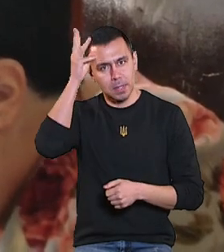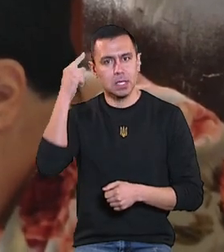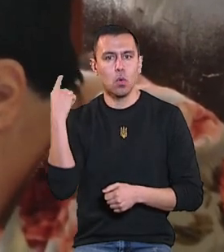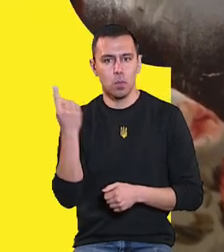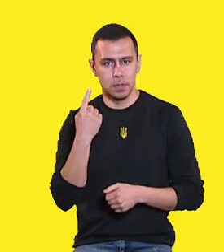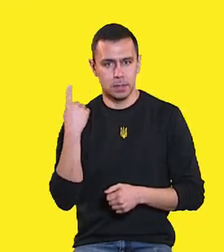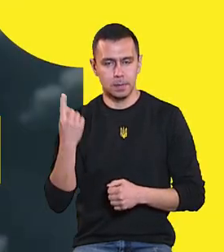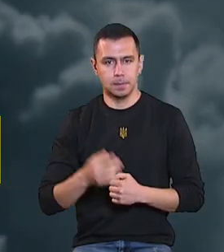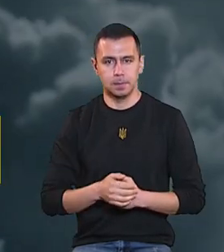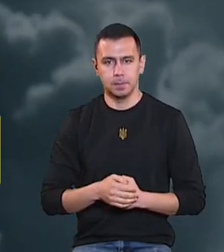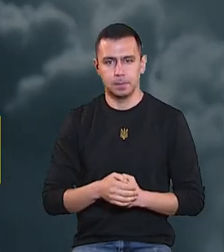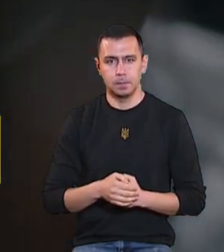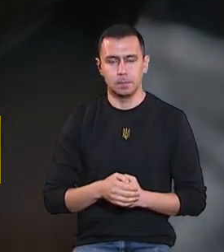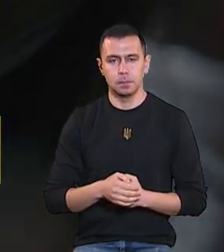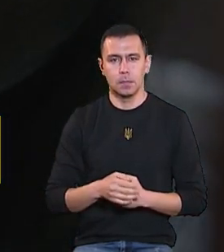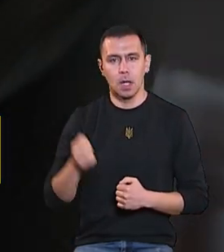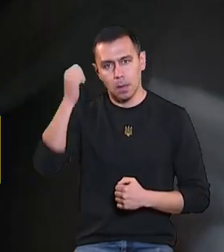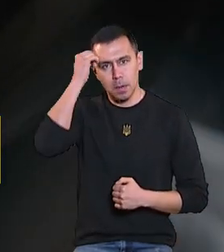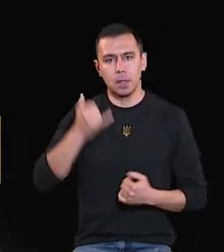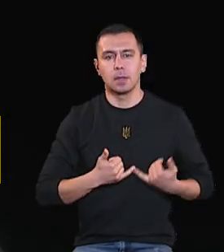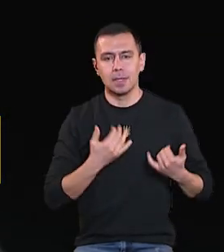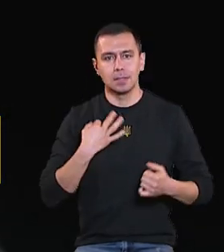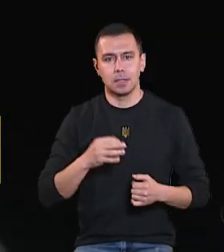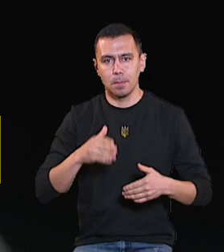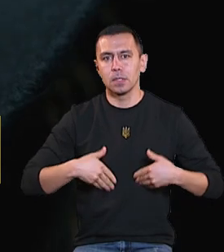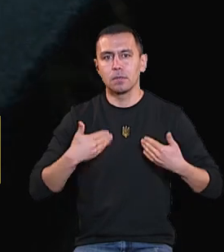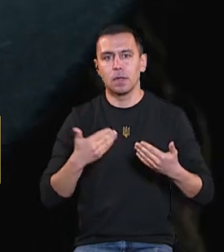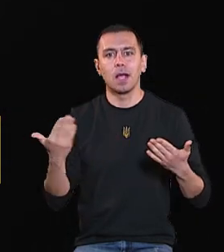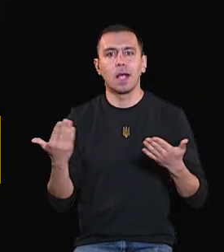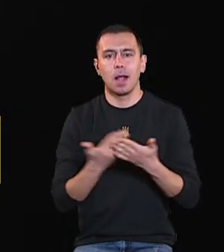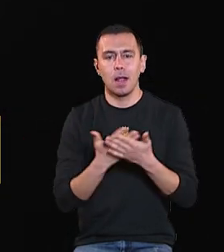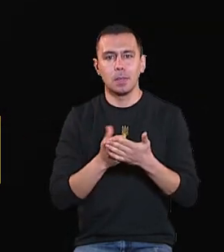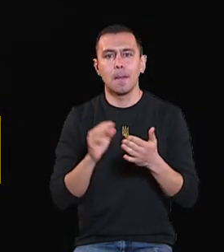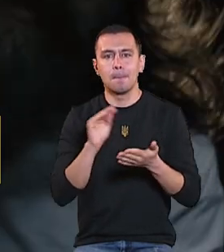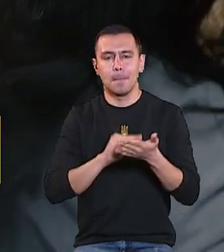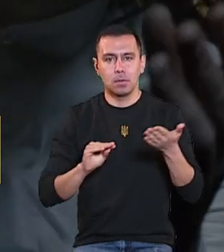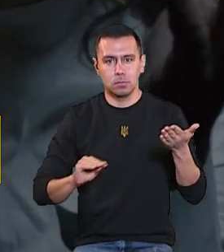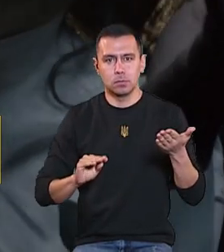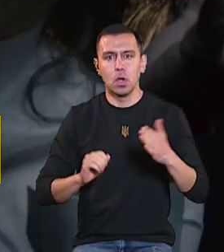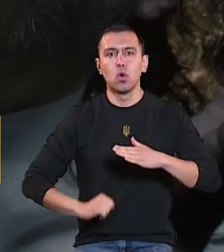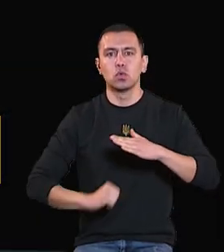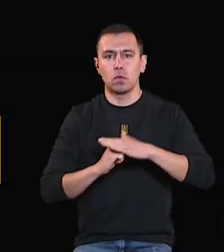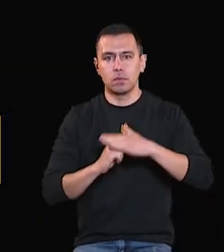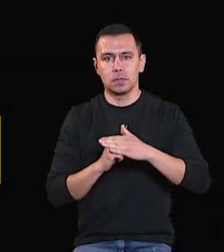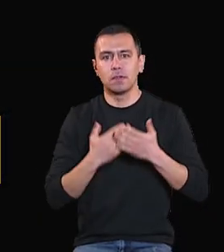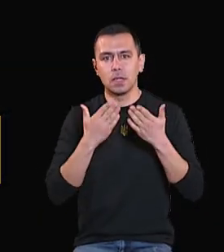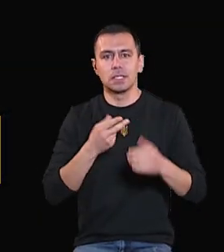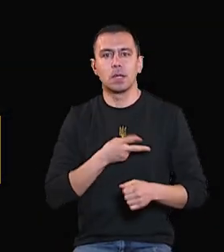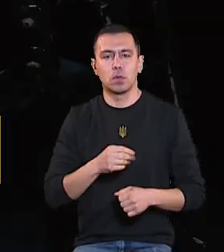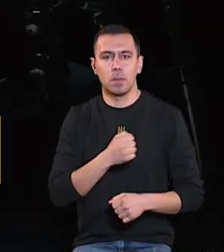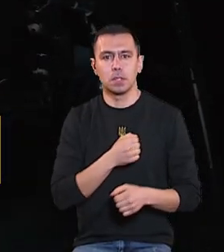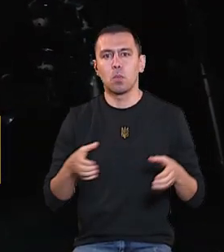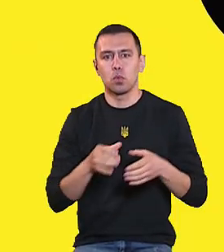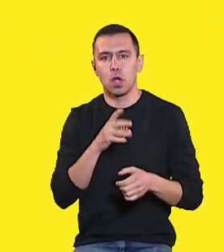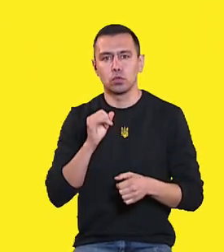області. «Пам'ять для сина» – презентували кліп на пісню, написану на основі відеозвернень загиблого бійця полку «Азов» до